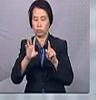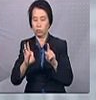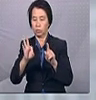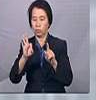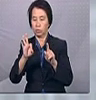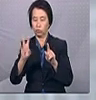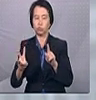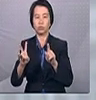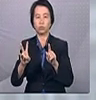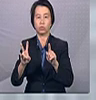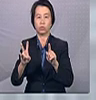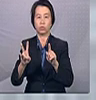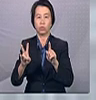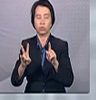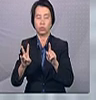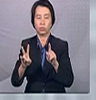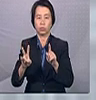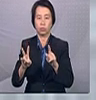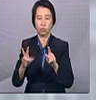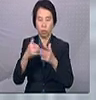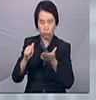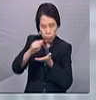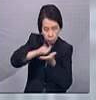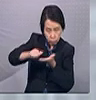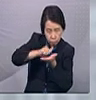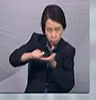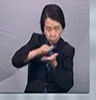1,797 dan jumlah disaring setakat ini ialah